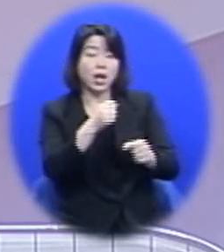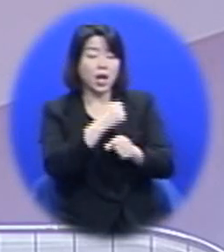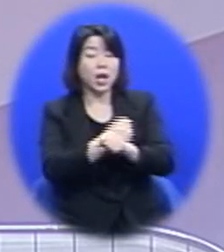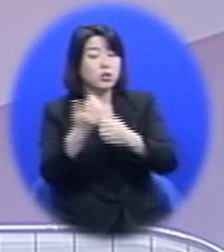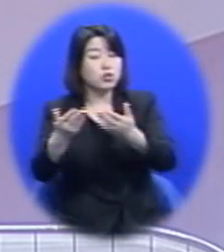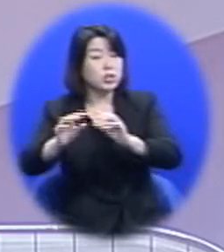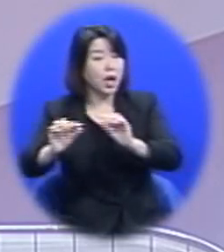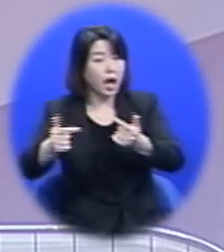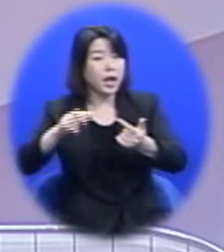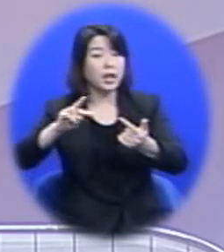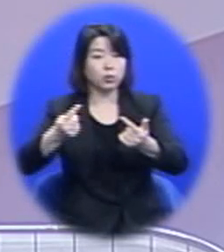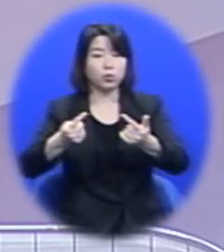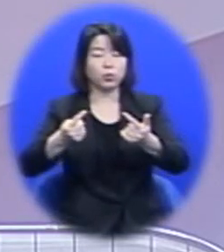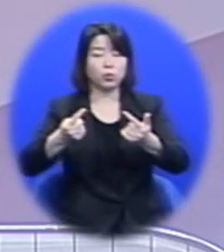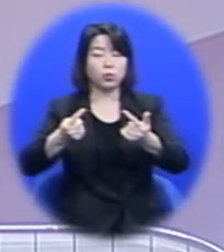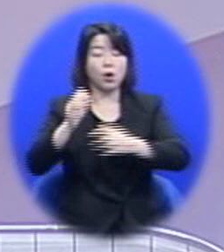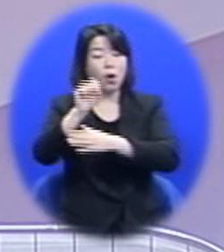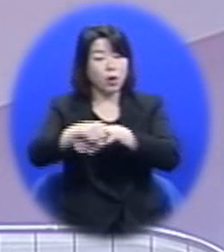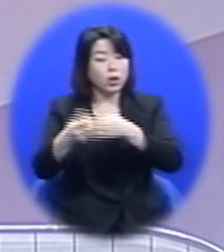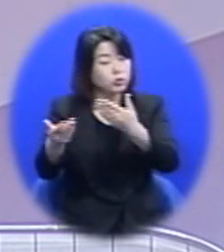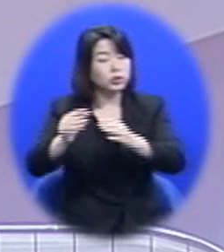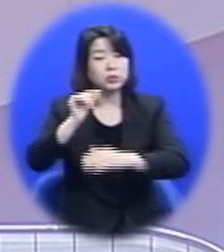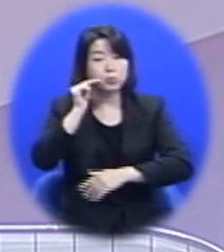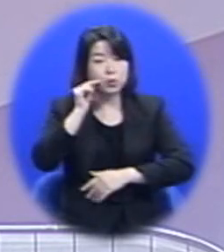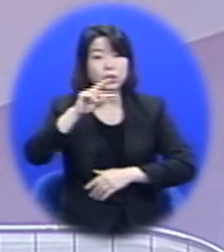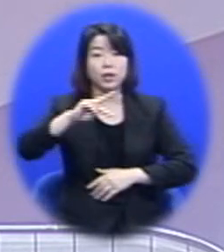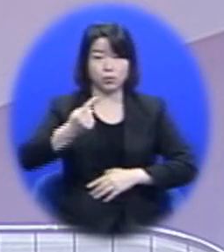해줄지라도, 못해줄 수 있을 때라도